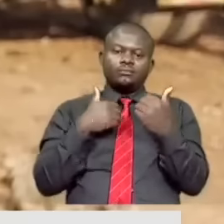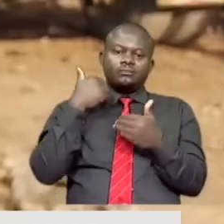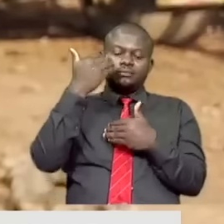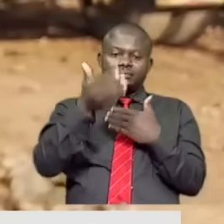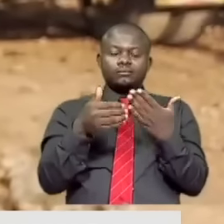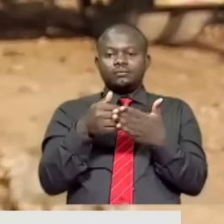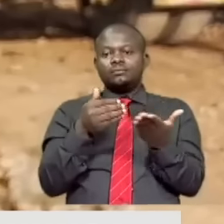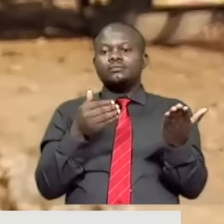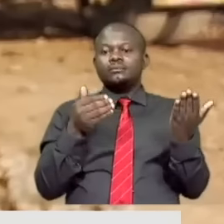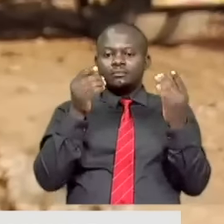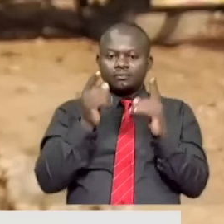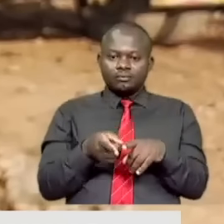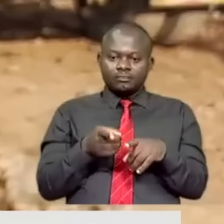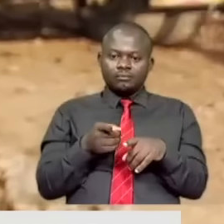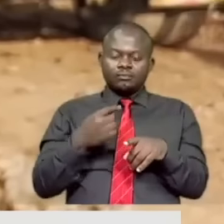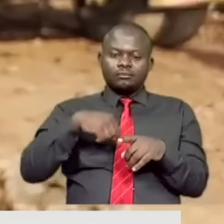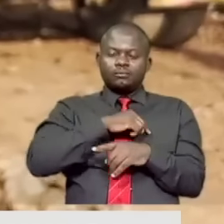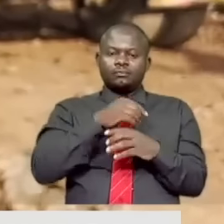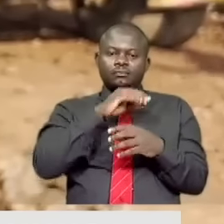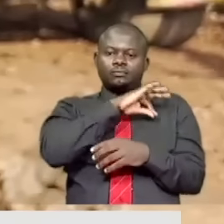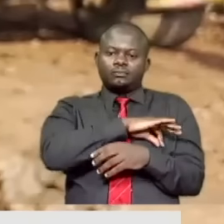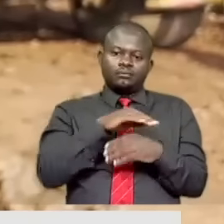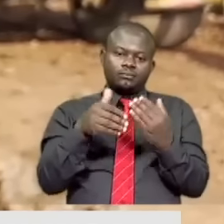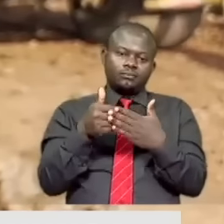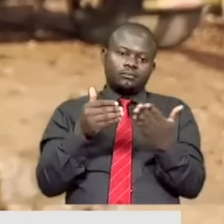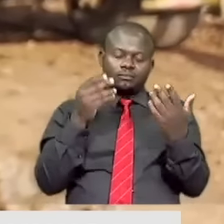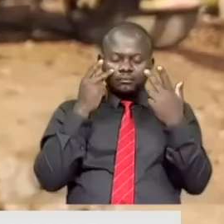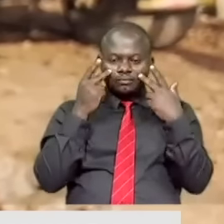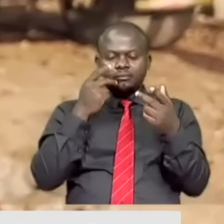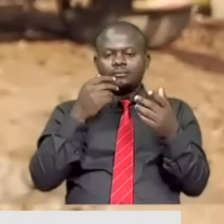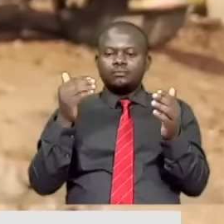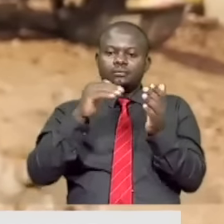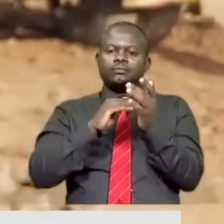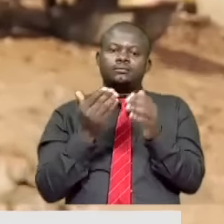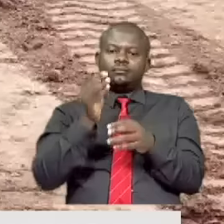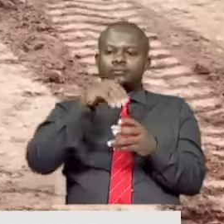kiba kirageze kiduhembye mbona yo gusoka ubwo nari n'uwo murimo nagiye kuwusubiramo